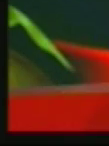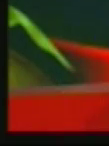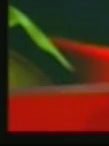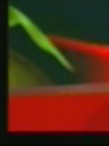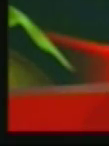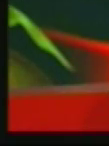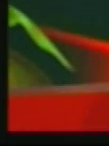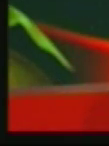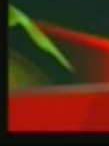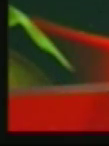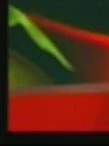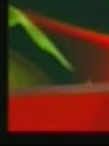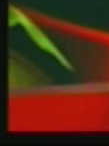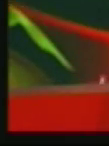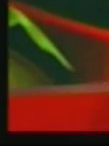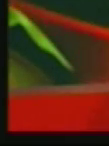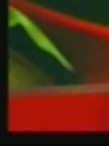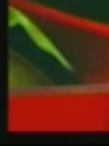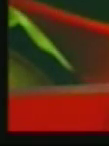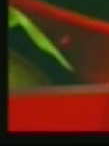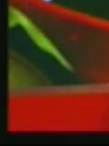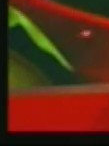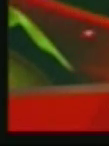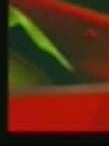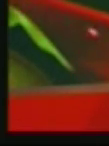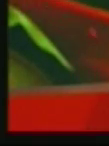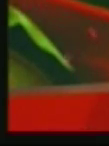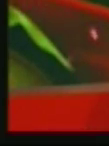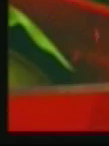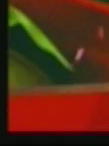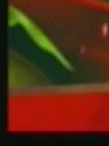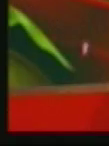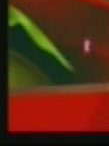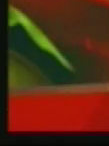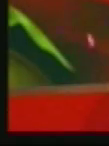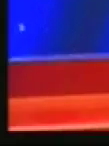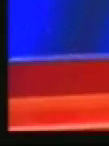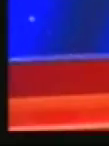אה? פושע, פושע. ואתם אמרתם שלי אין תכונות של מנהיג.